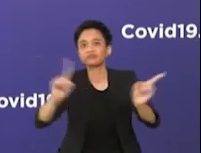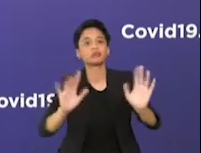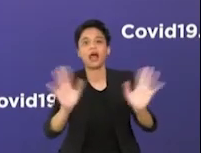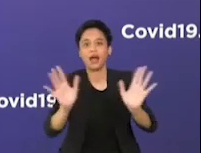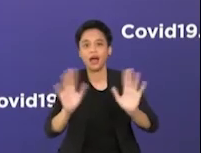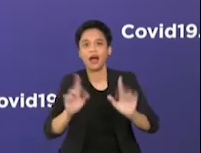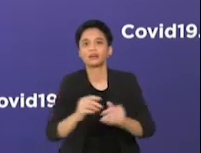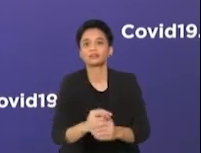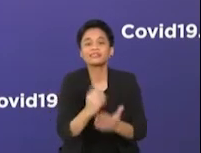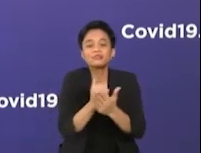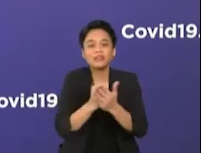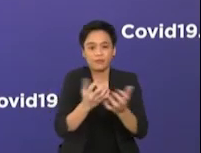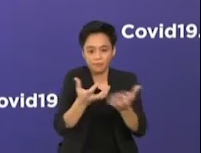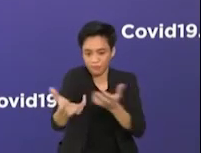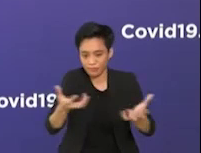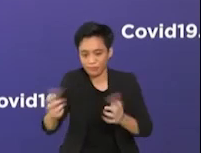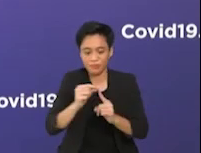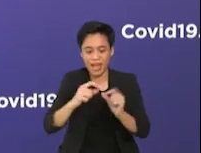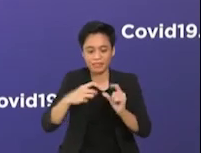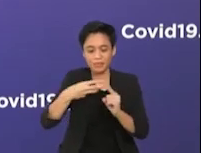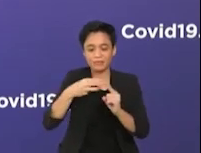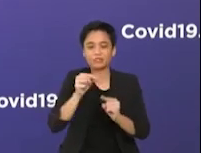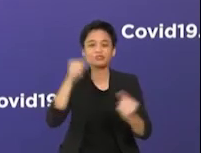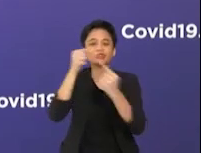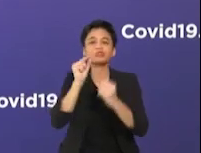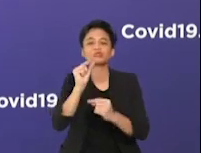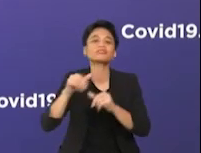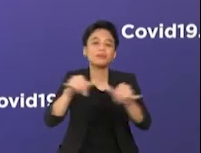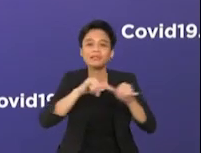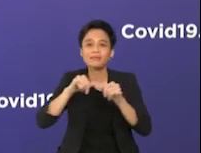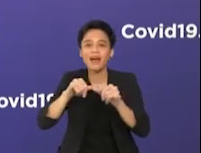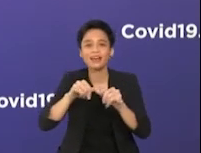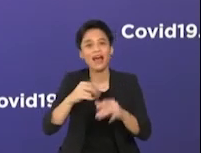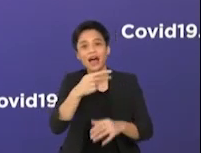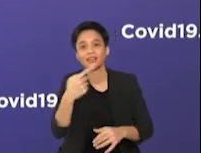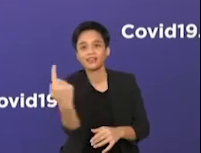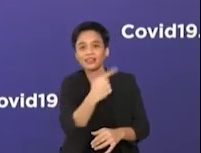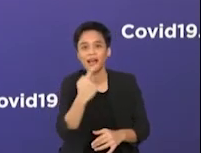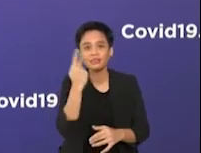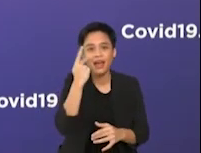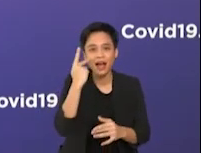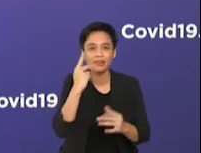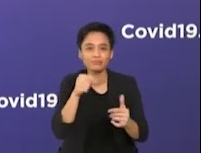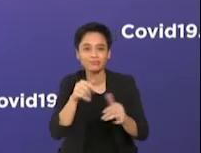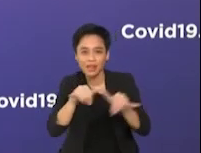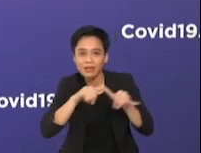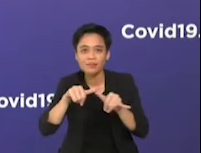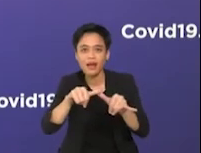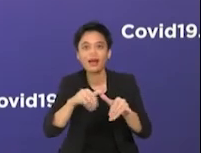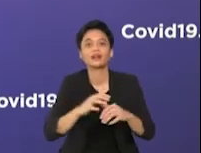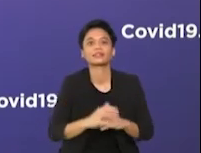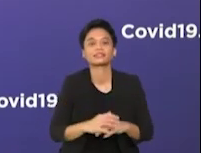kepentingan PS dia adalah kepentingan yang bersama yang harus kita jaga bersama sehingga kemudian perlu untuk